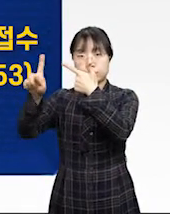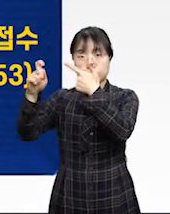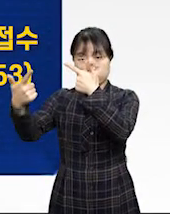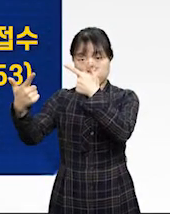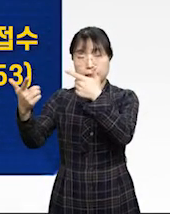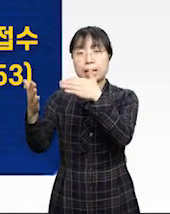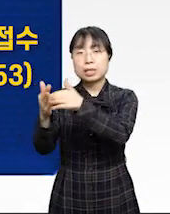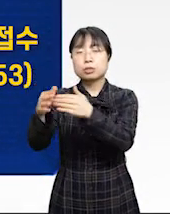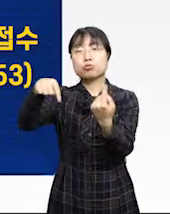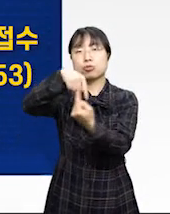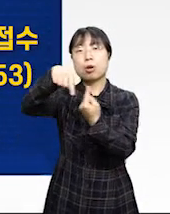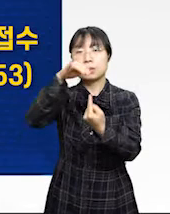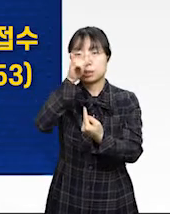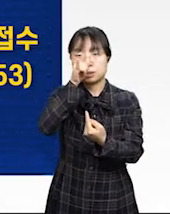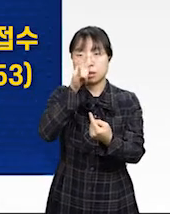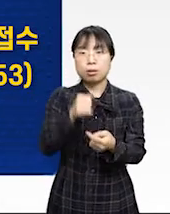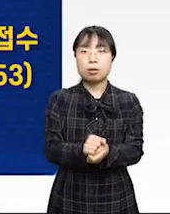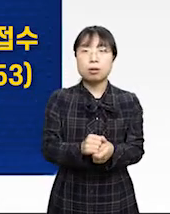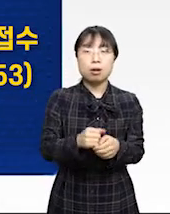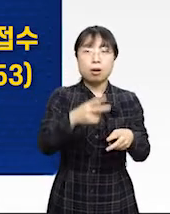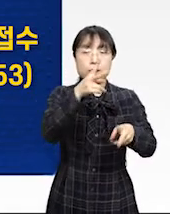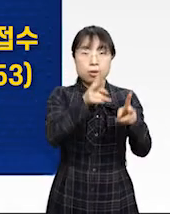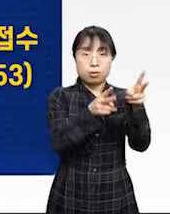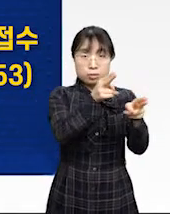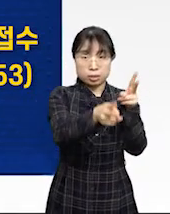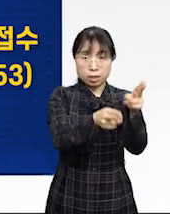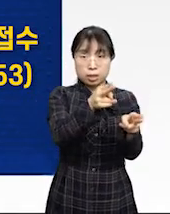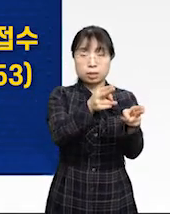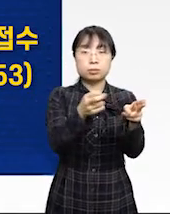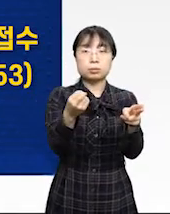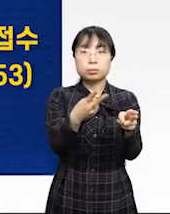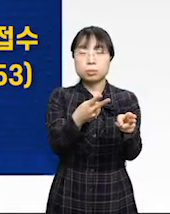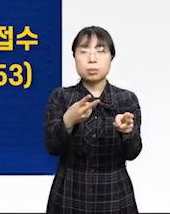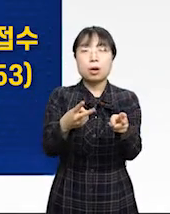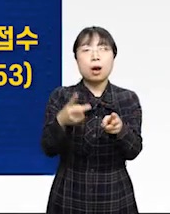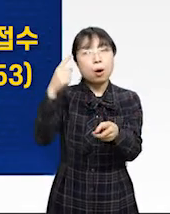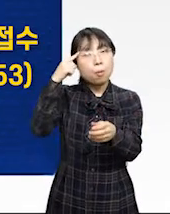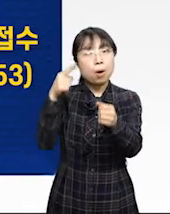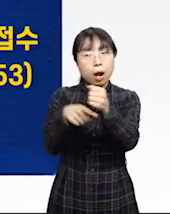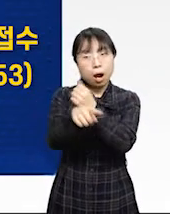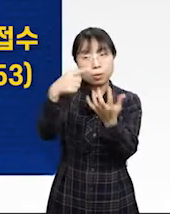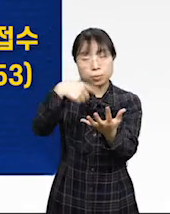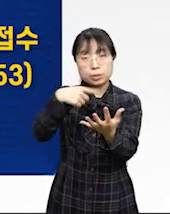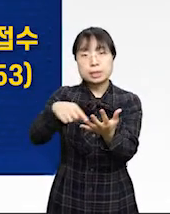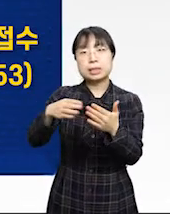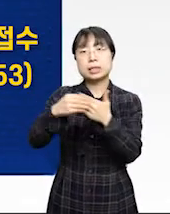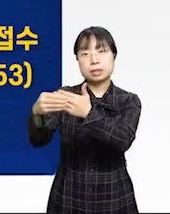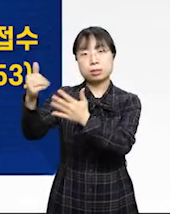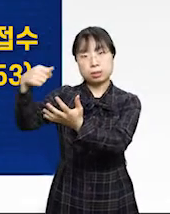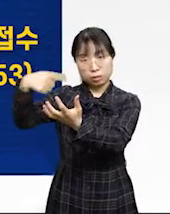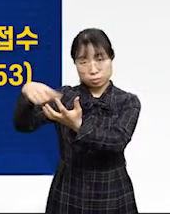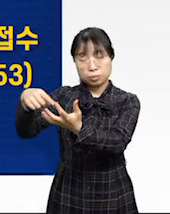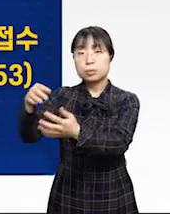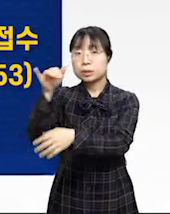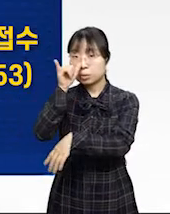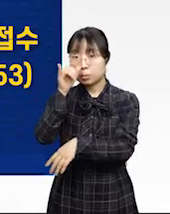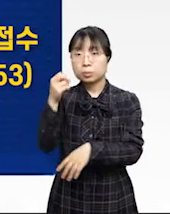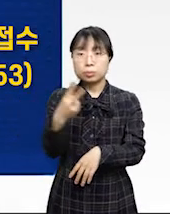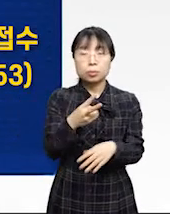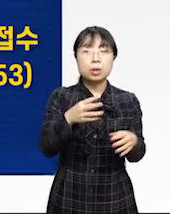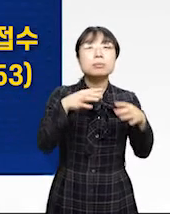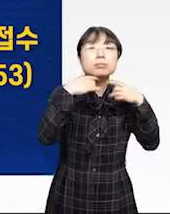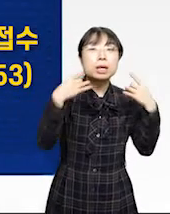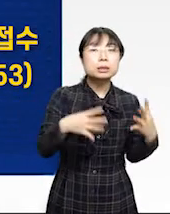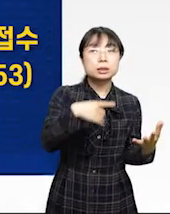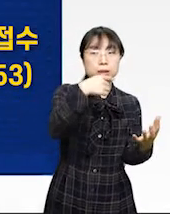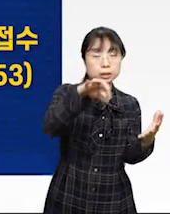영상 편집, 과학 교실, 리더십 강좌 등의 아동 강좌가 준비되어 있고 프랑스 자수, 패널 시어터 지도사,